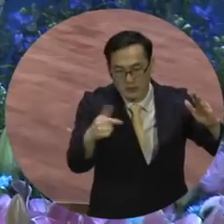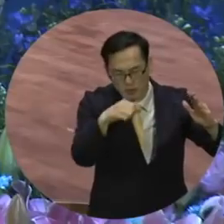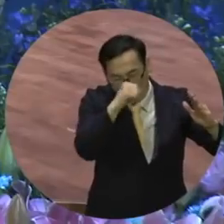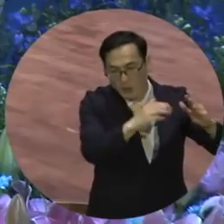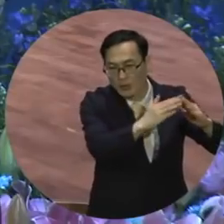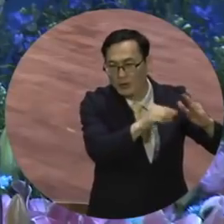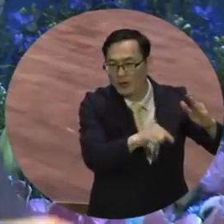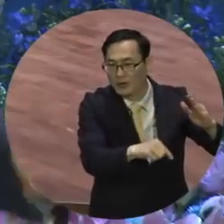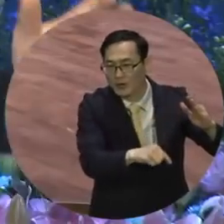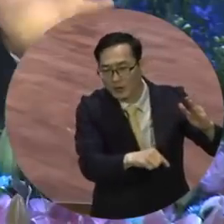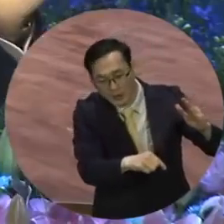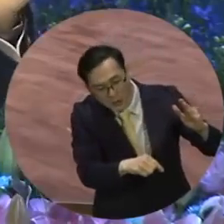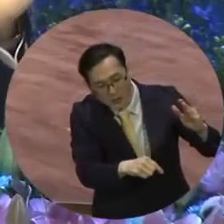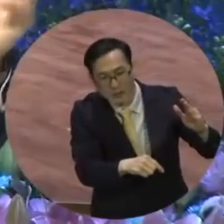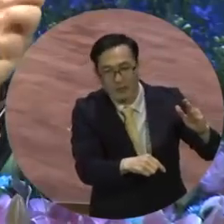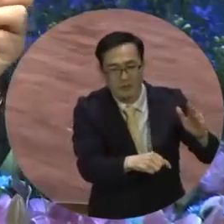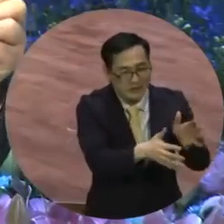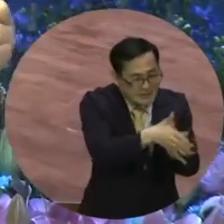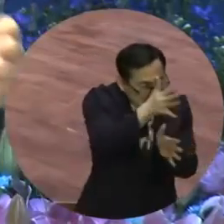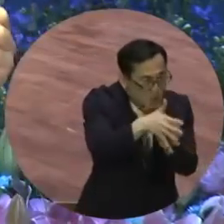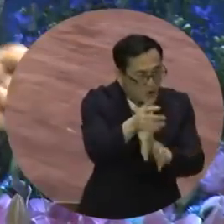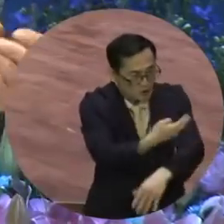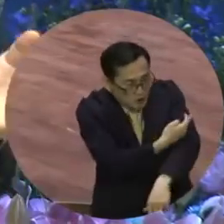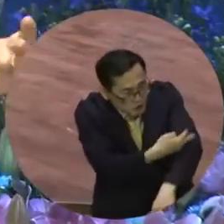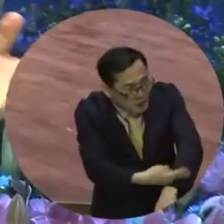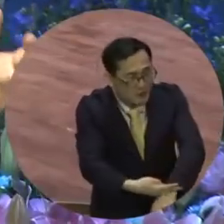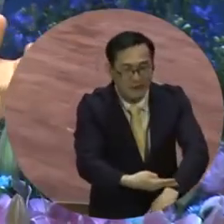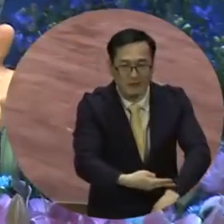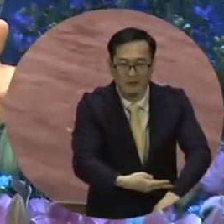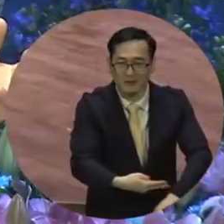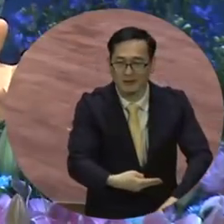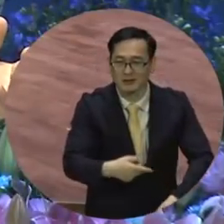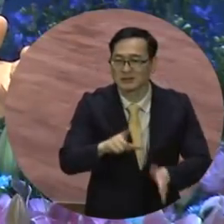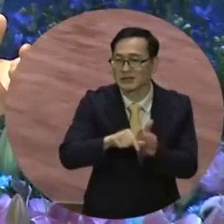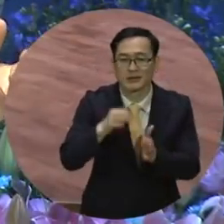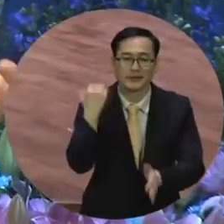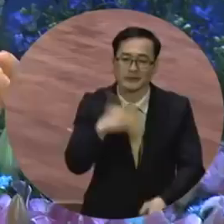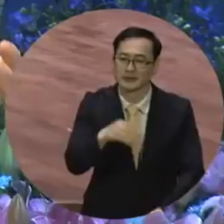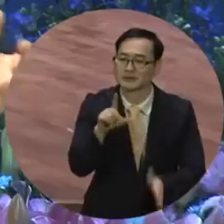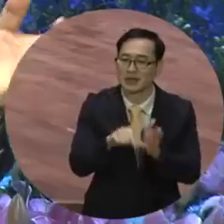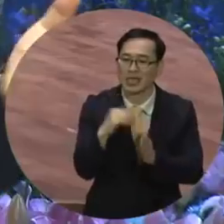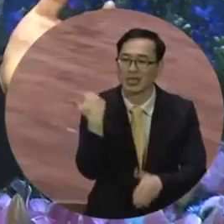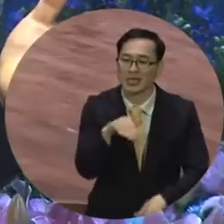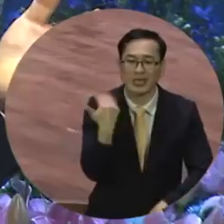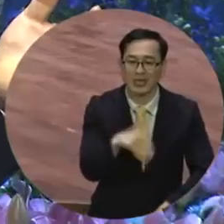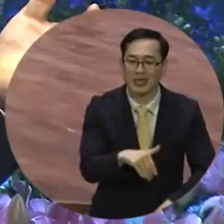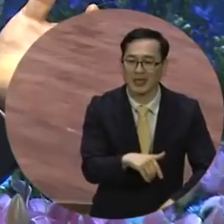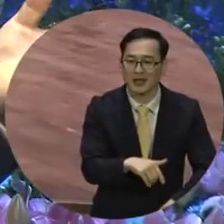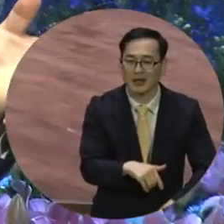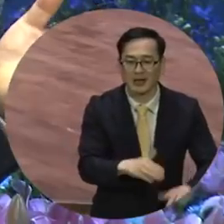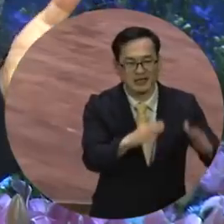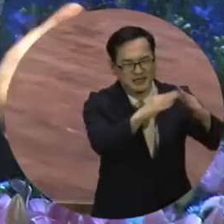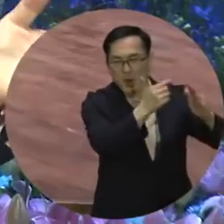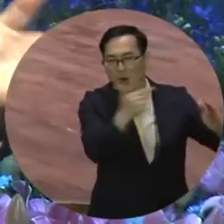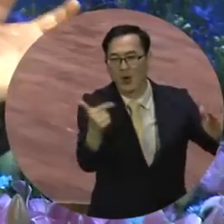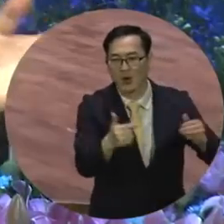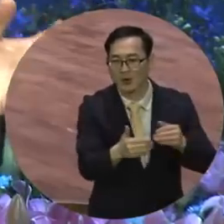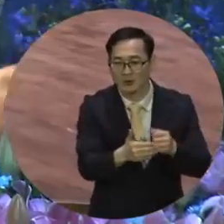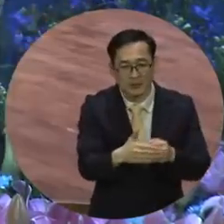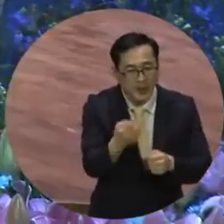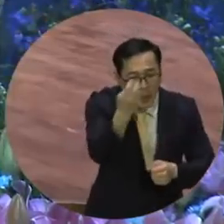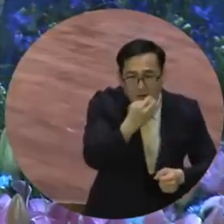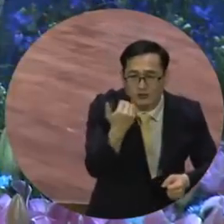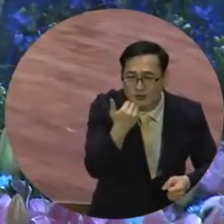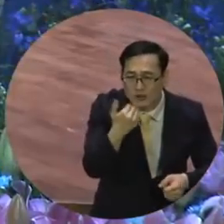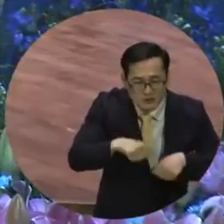그러니까 뭐요, 집안에 있는 모든 시설들을 뭐 누릴 시간이 없는 거요. 집은 크지. 그러면 이거 집 크니 어떻게